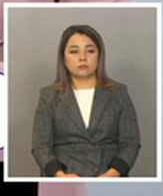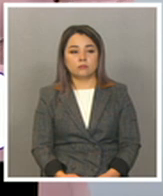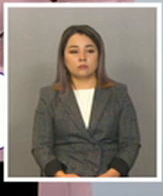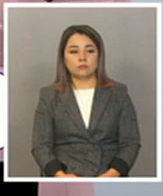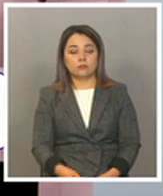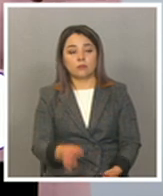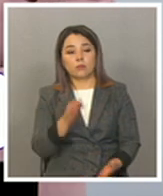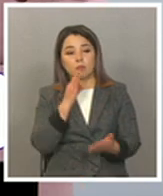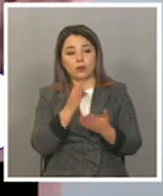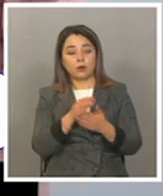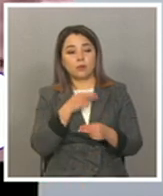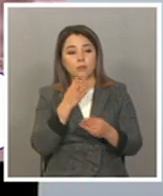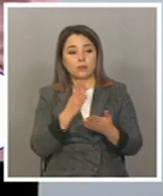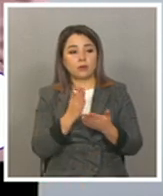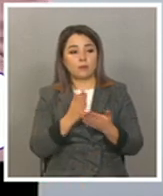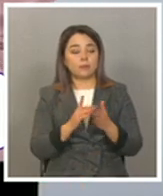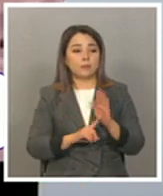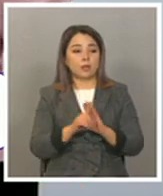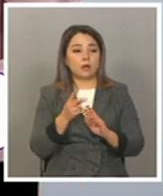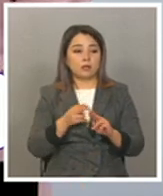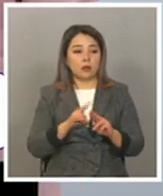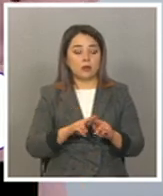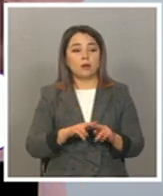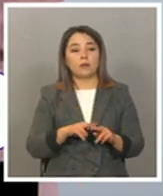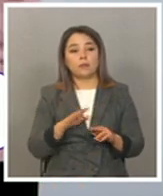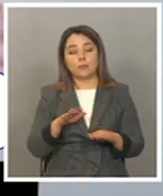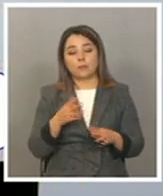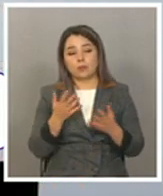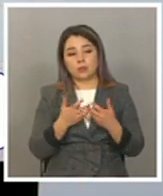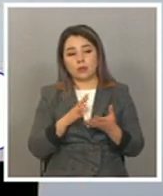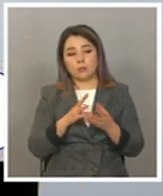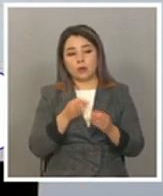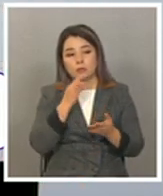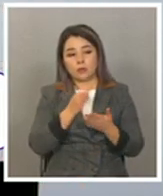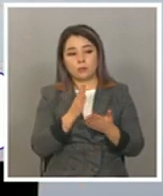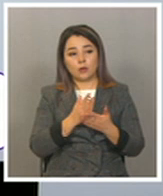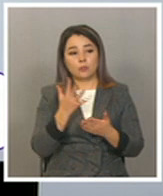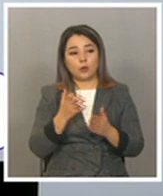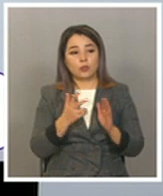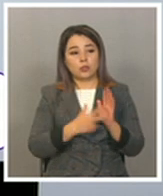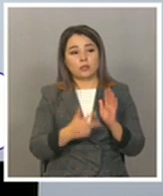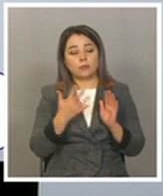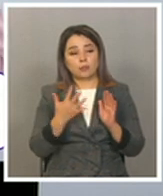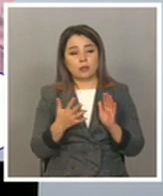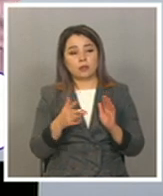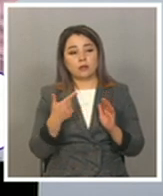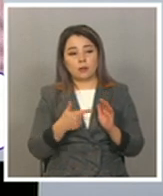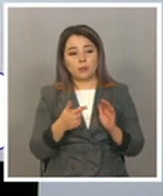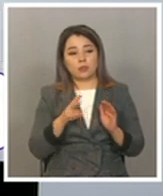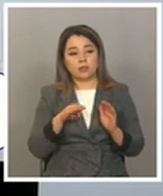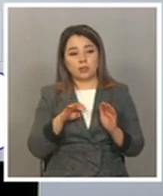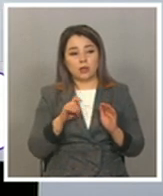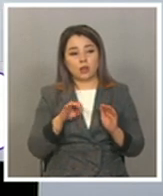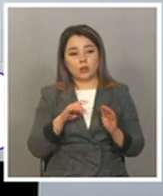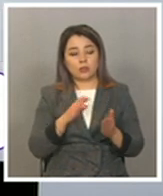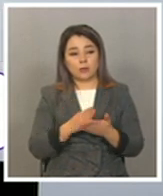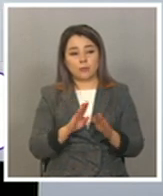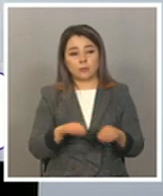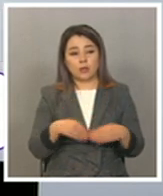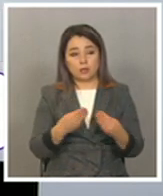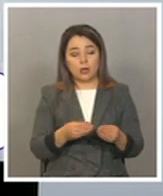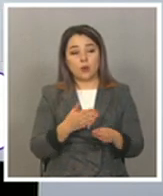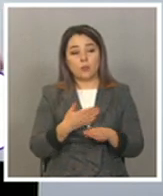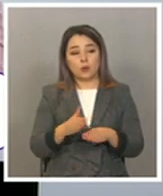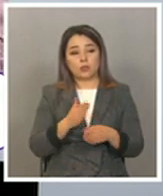жауабын қарайық. Ең алдымен есептің шартын жазып аламыз. Яғни бізге 585 грамм натрий хлориды берілген, және